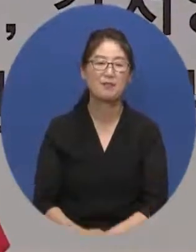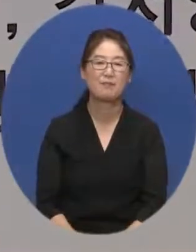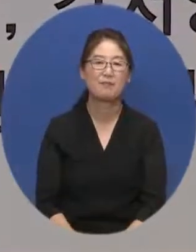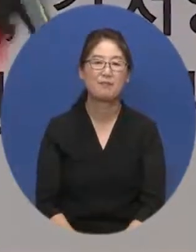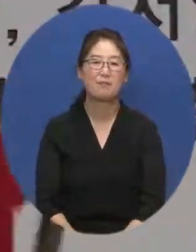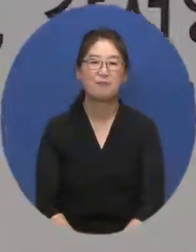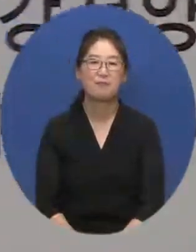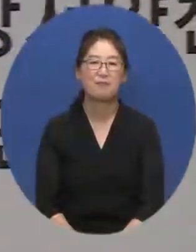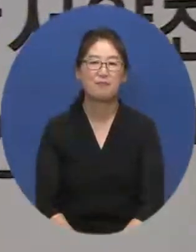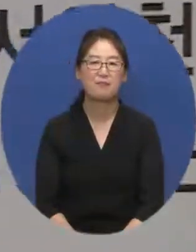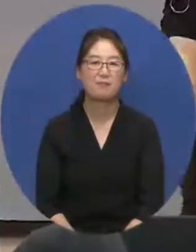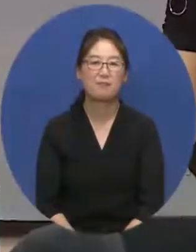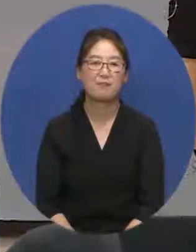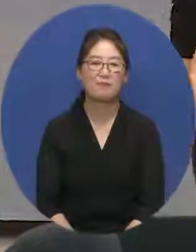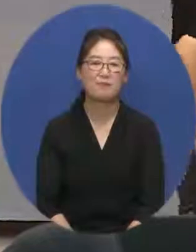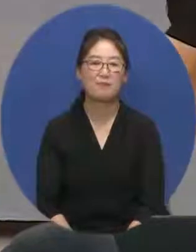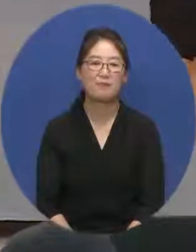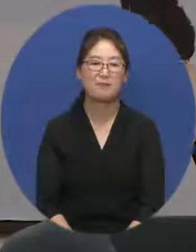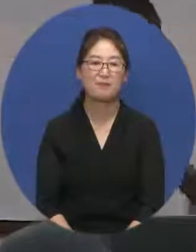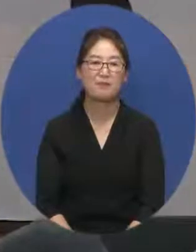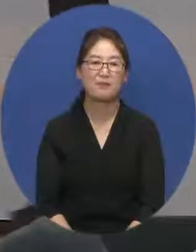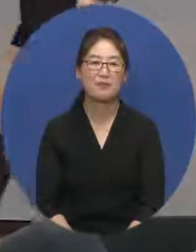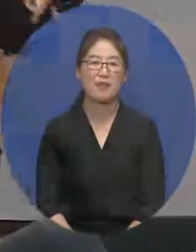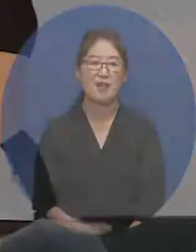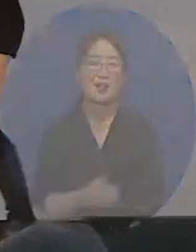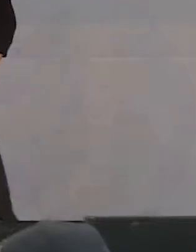you get me, if you get 나를